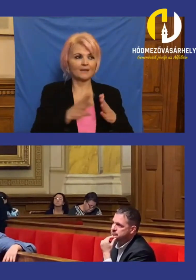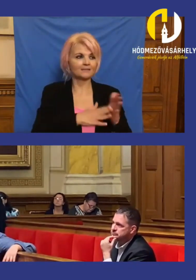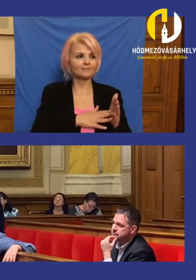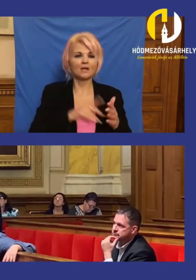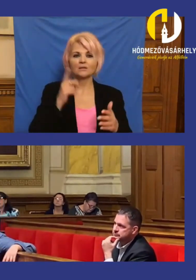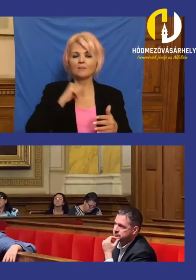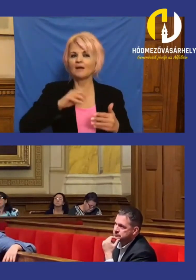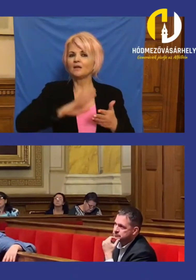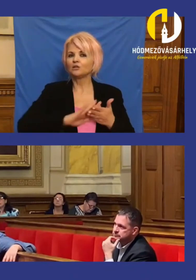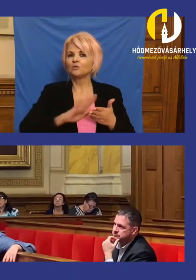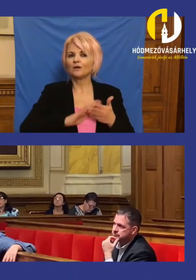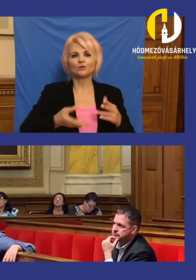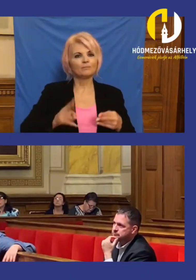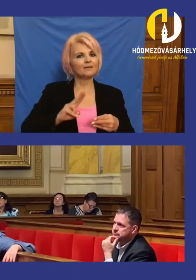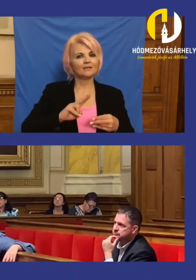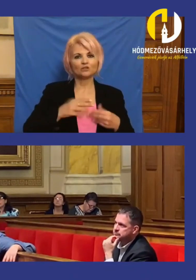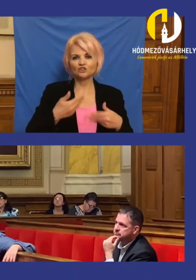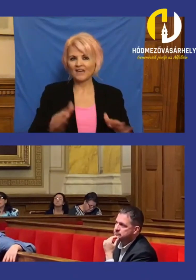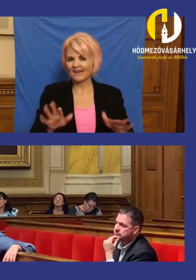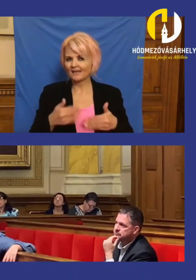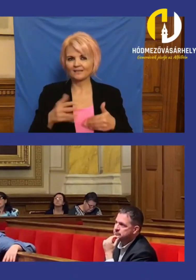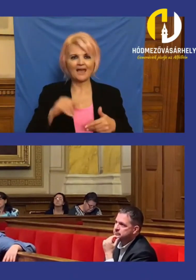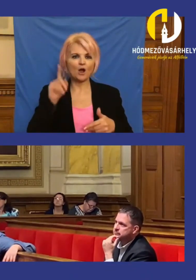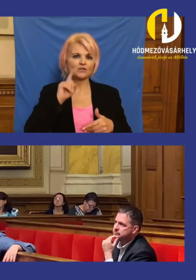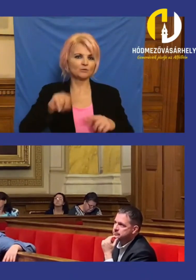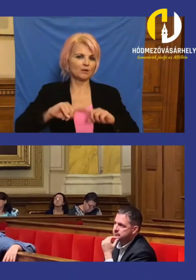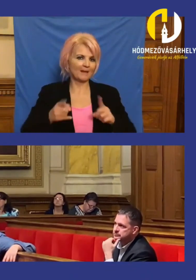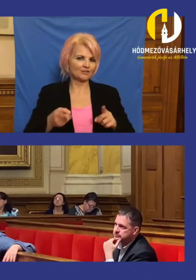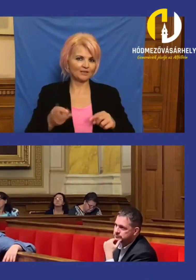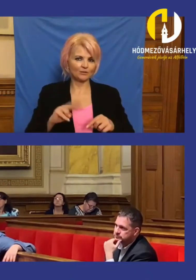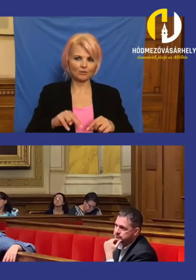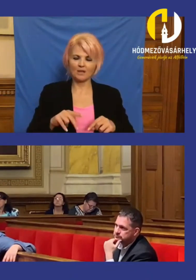többé senki ne hazudjon a másikról. Nagyon helyes, köszönöm.